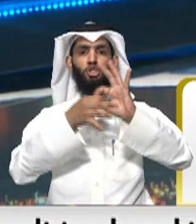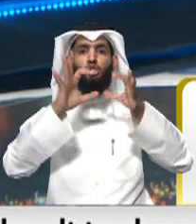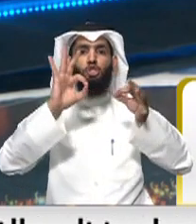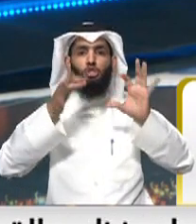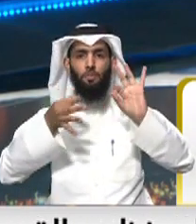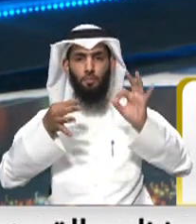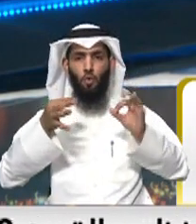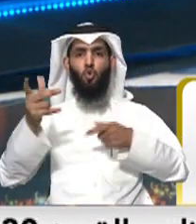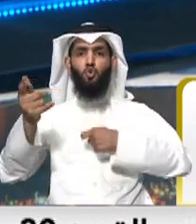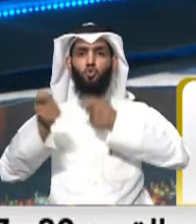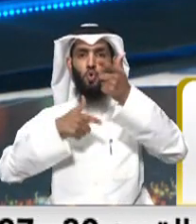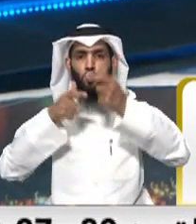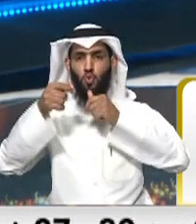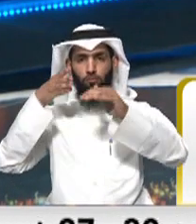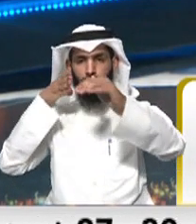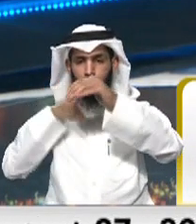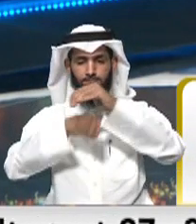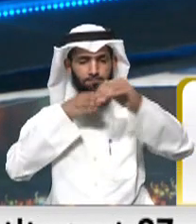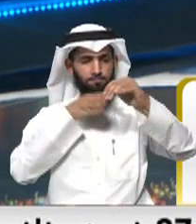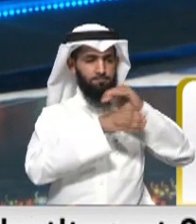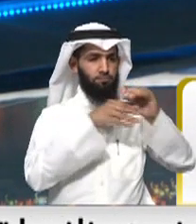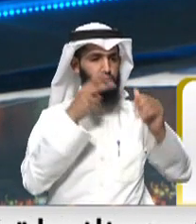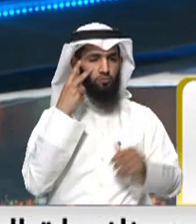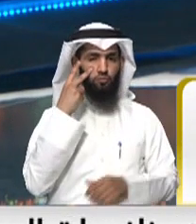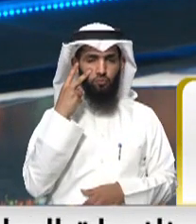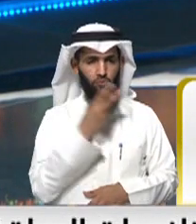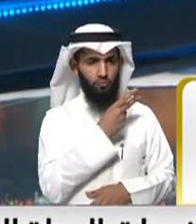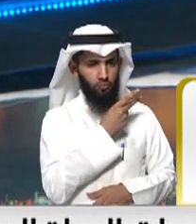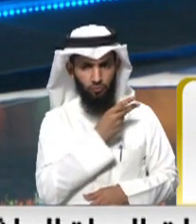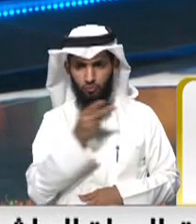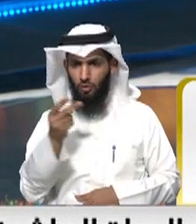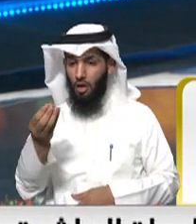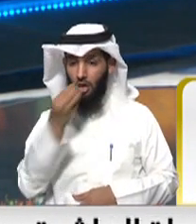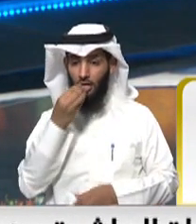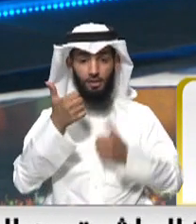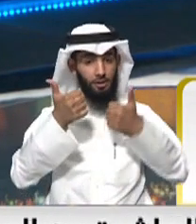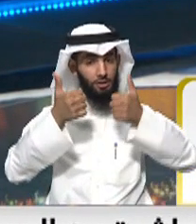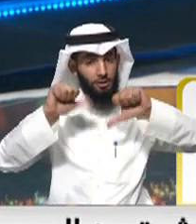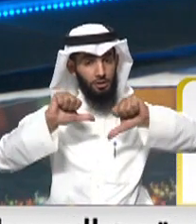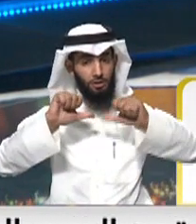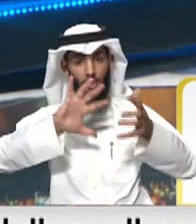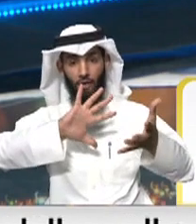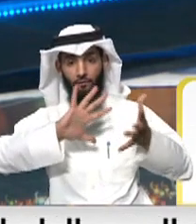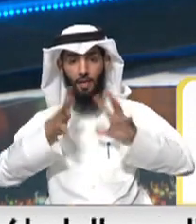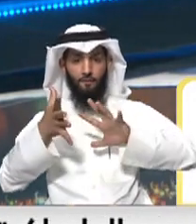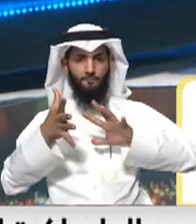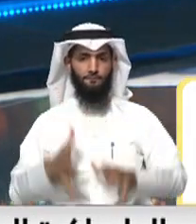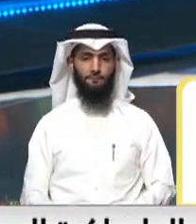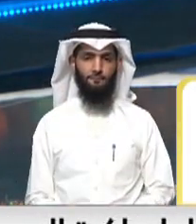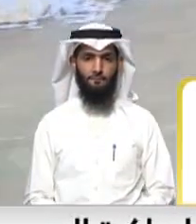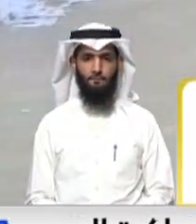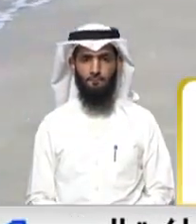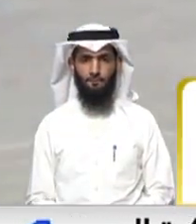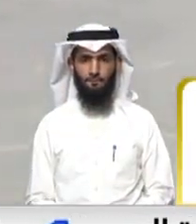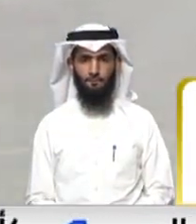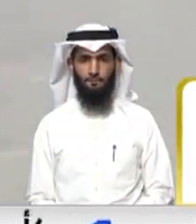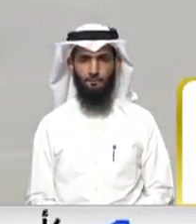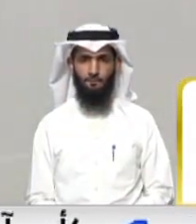والأسواق المركزية للتأكد من سلامة المواد الغذائية واحترام القواعد.